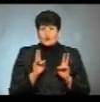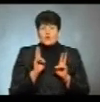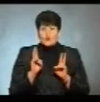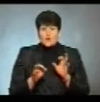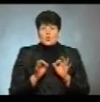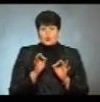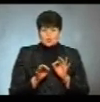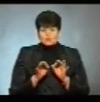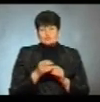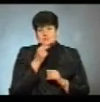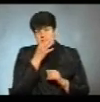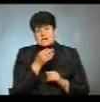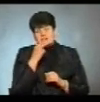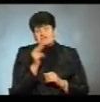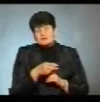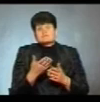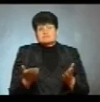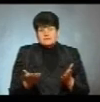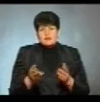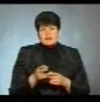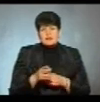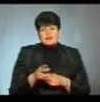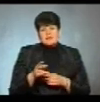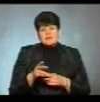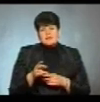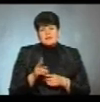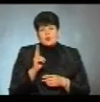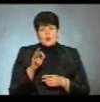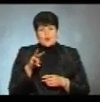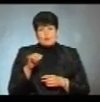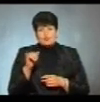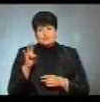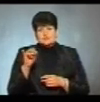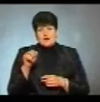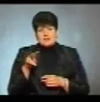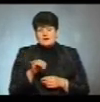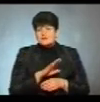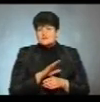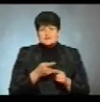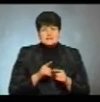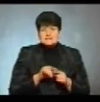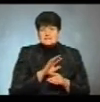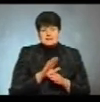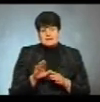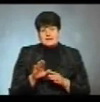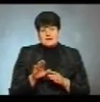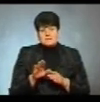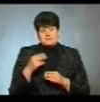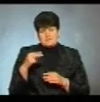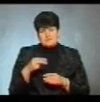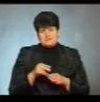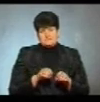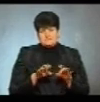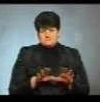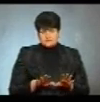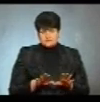суд визнає винним, то й це от. І комуналку – це не преференції, скажімо так, президента.